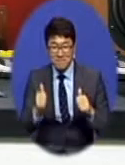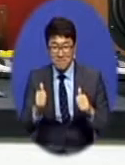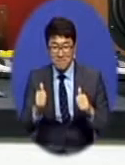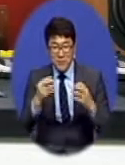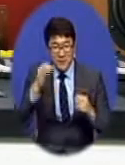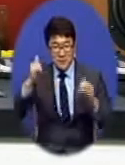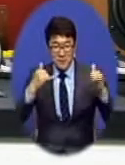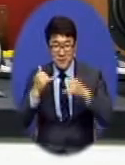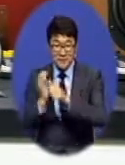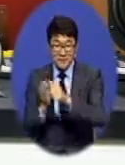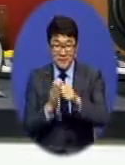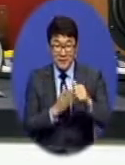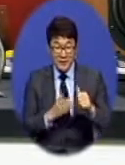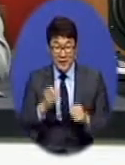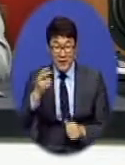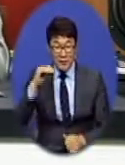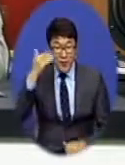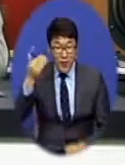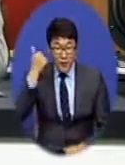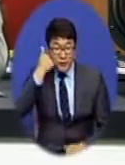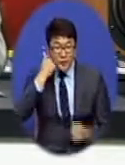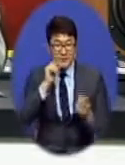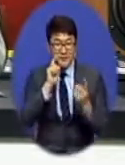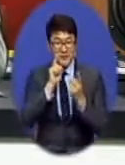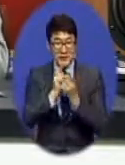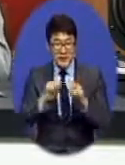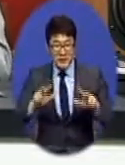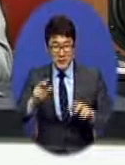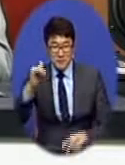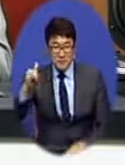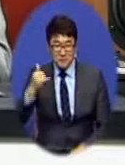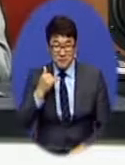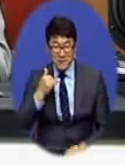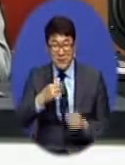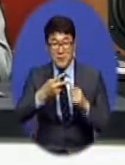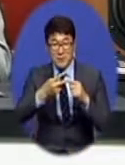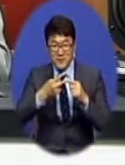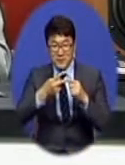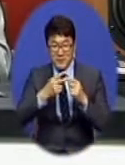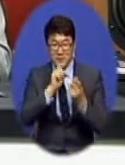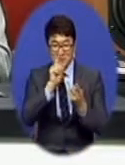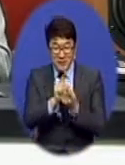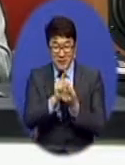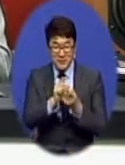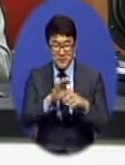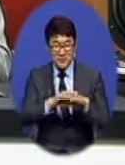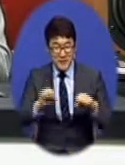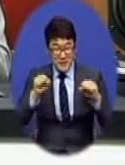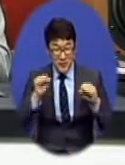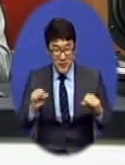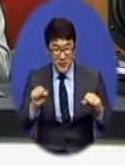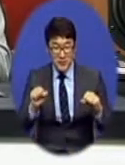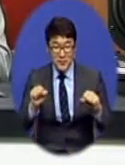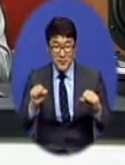많은 참여 부탁드리겠습니다. 네. 자, 다음 참가자 만나보러 갈까요? 네, 즉석 참가자 2번 참가자 만나뵙겠습니다. 안녕하세요.